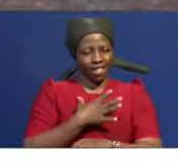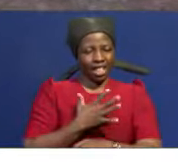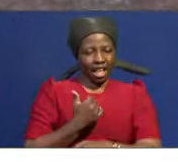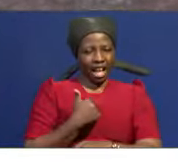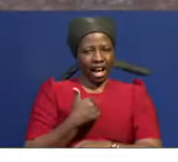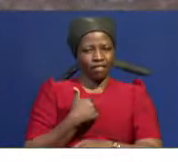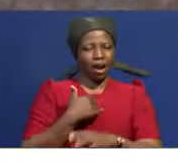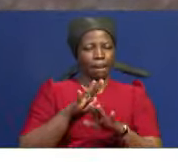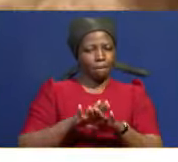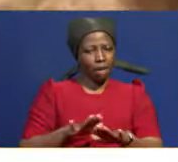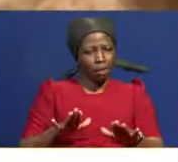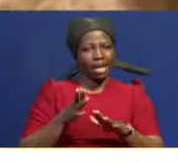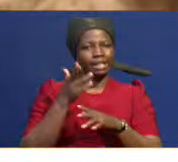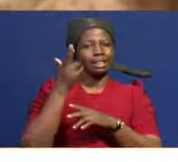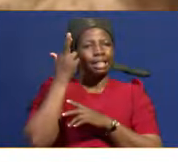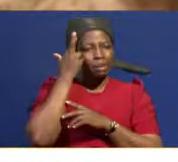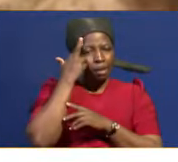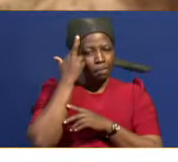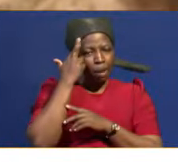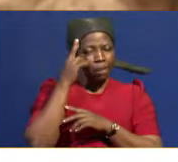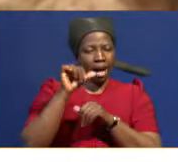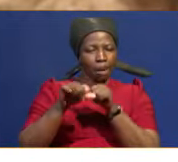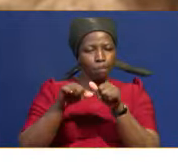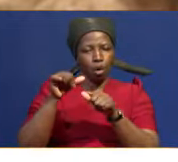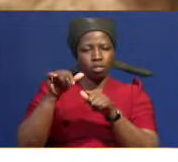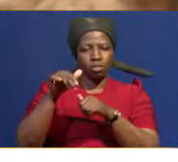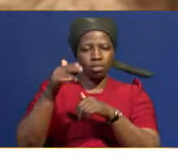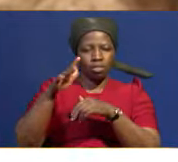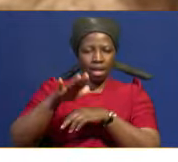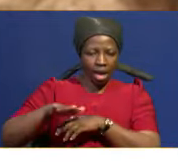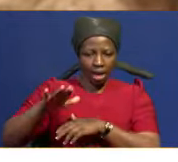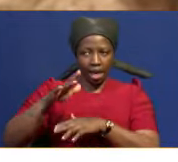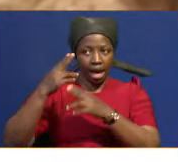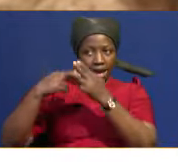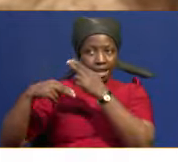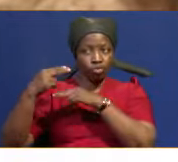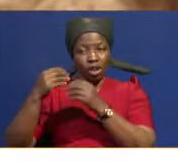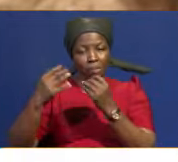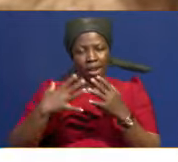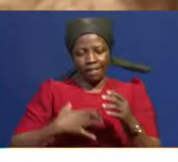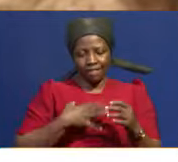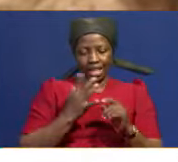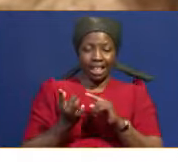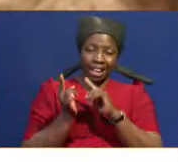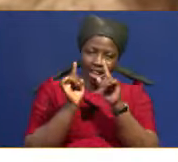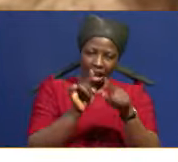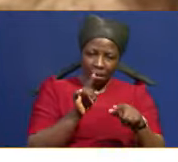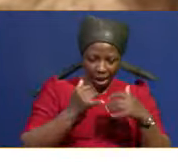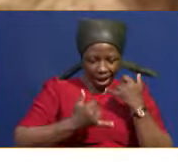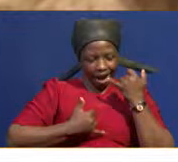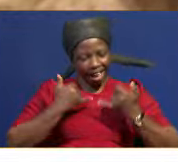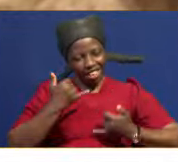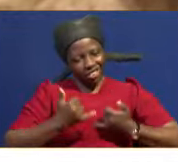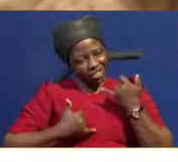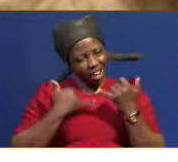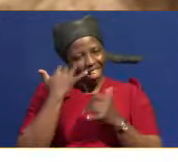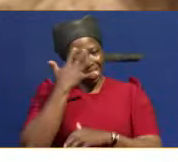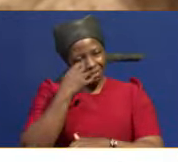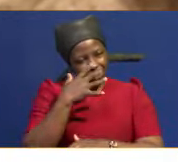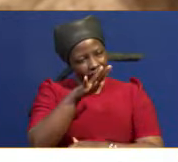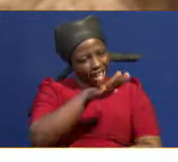za historia ya eneo hilo. Wageni wengi sana ambao tumefika nao hapa wanaenjoy na hii mandhari ya hapa na ile history